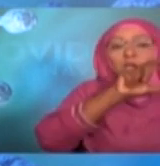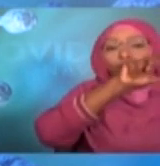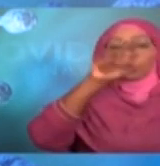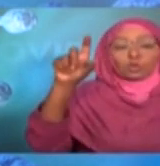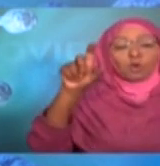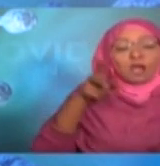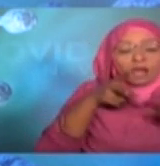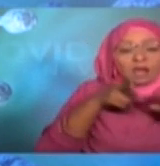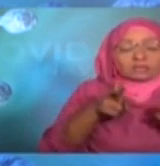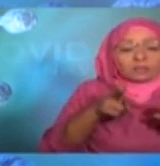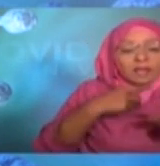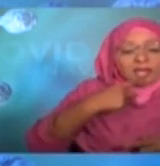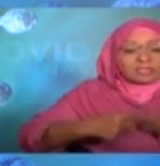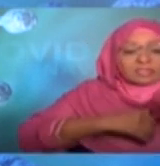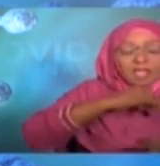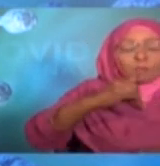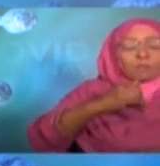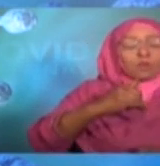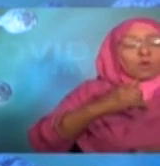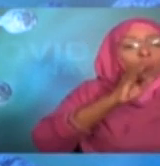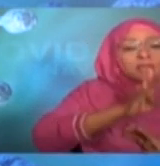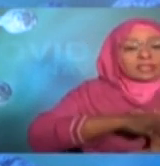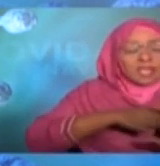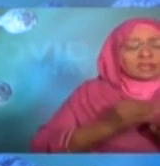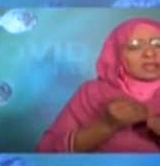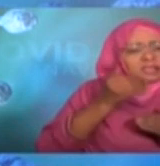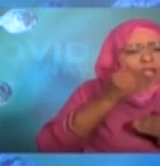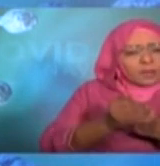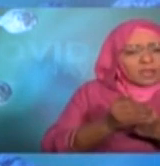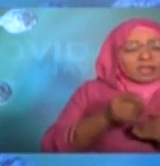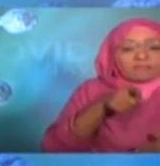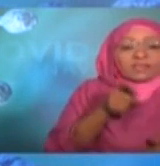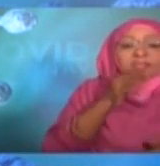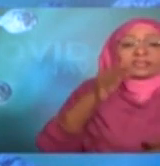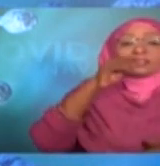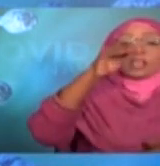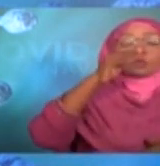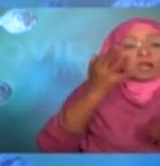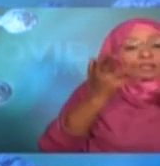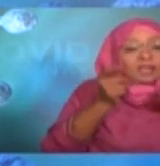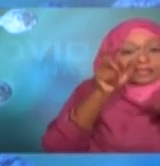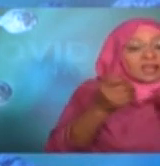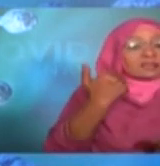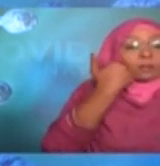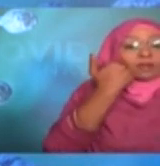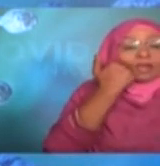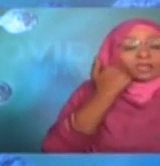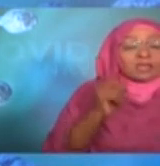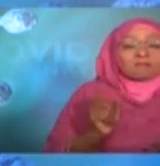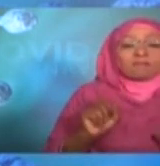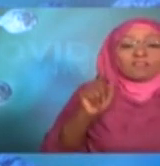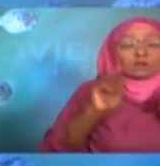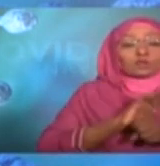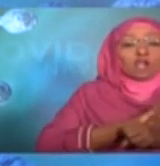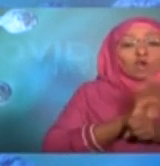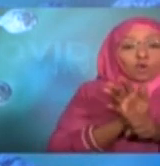إلى نتائج إيجابية أم لا؟ لأنه الناس بيشيروا طبعا إلى تزايد الأعداد بتاعت المصابين، وربما إلا لم يكن هذا